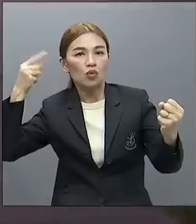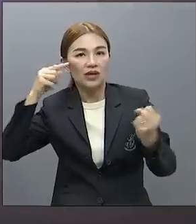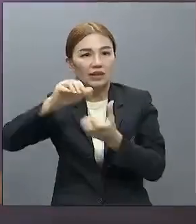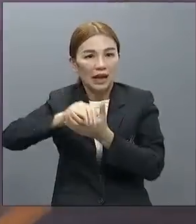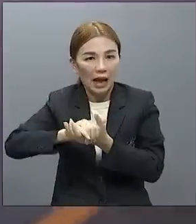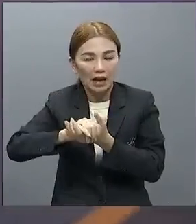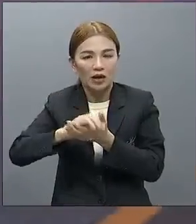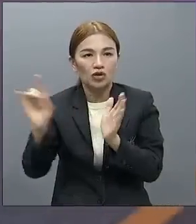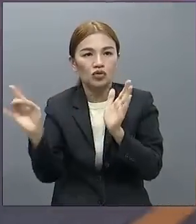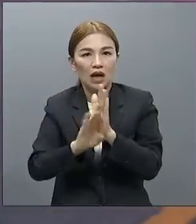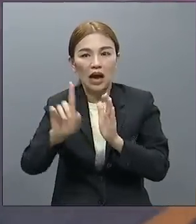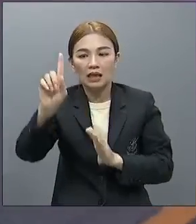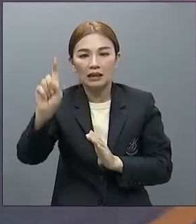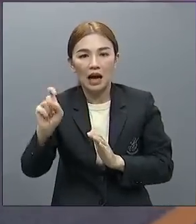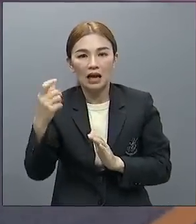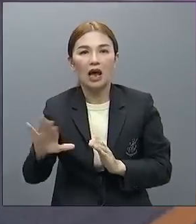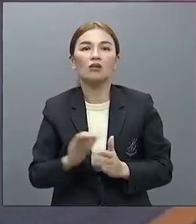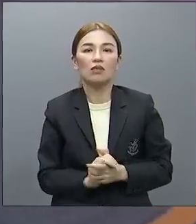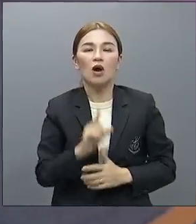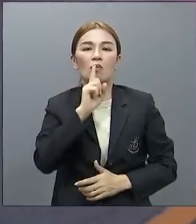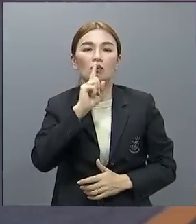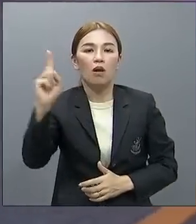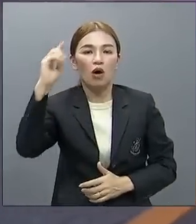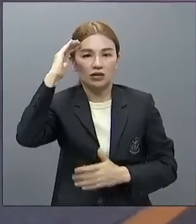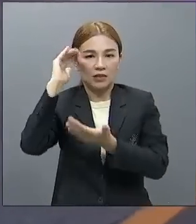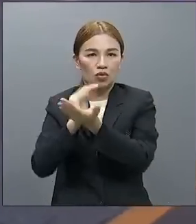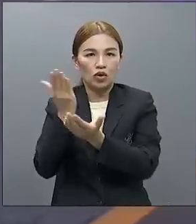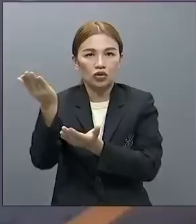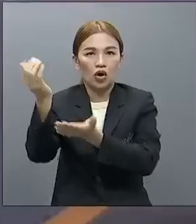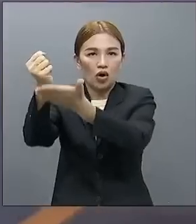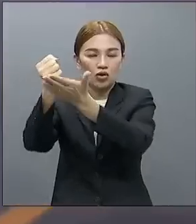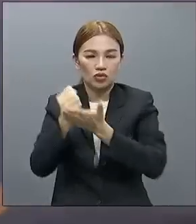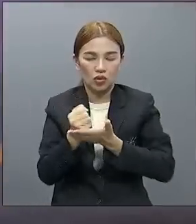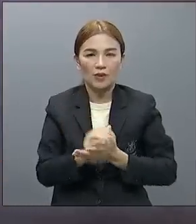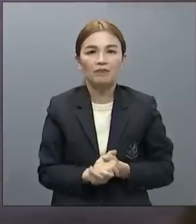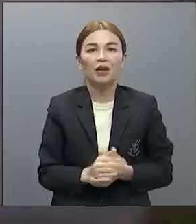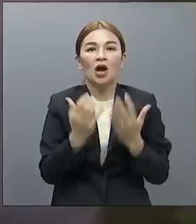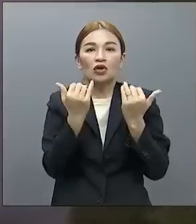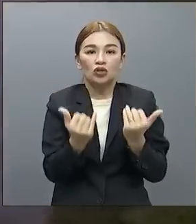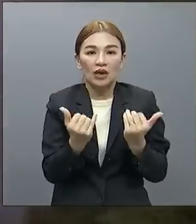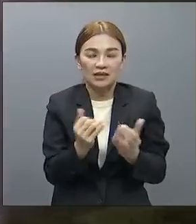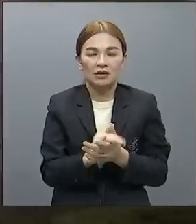ว่าเสียชีวิตแล้วนะคะจึงได้แจ้งตำรวจเพื่อขอความช่วยเหลือซึ่งตอนนี้ตำรวจก็อยู่ระหว่าง